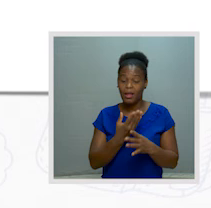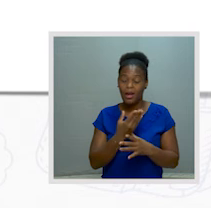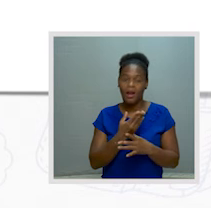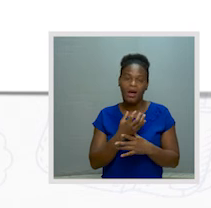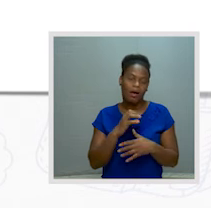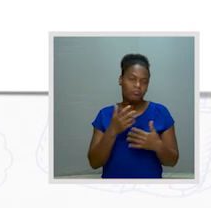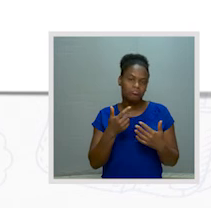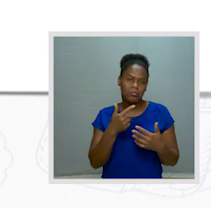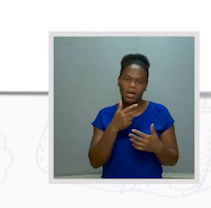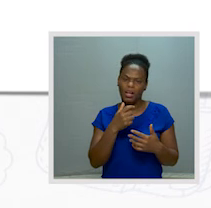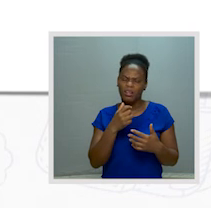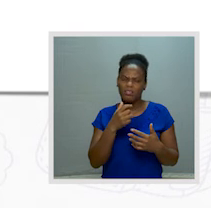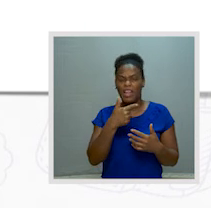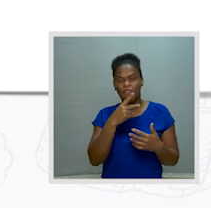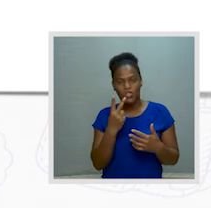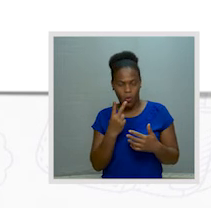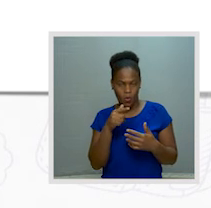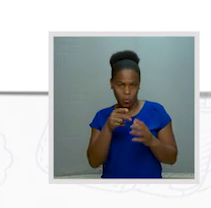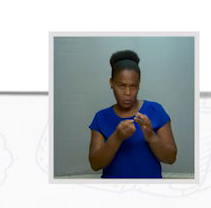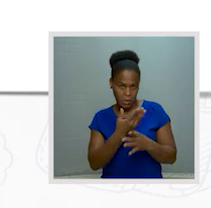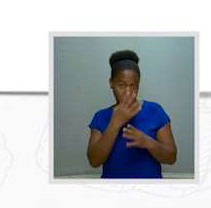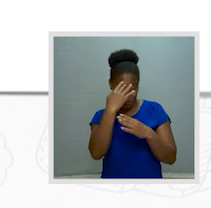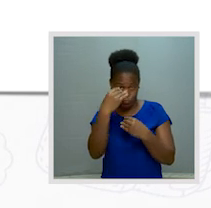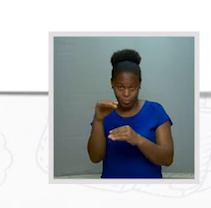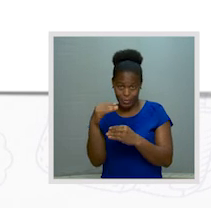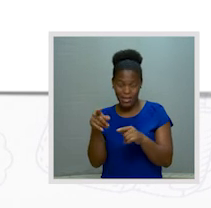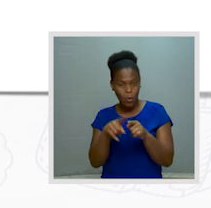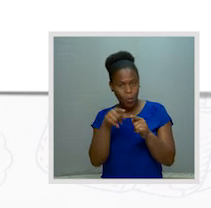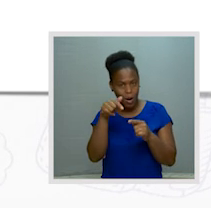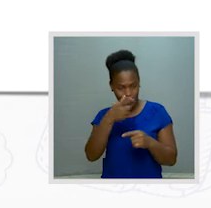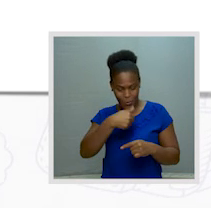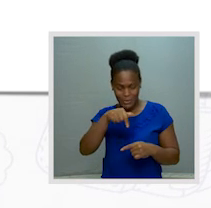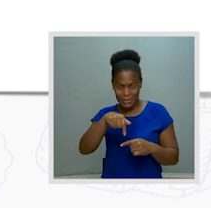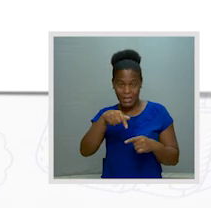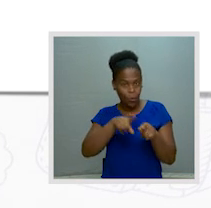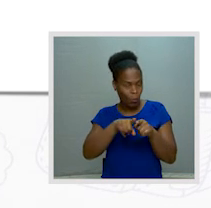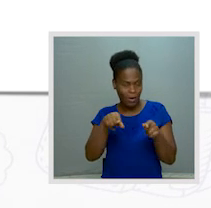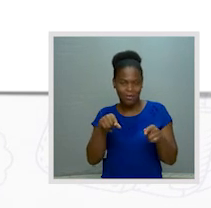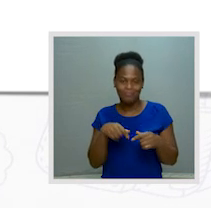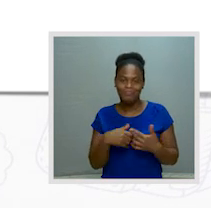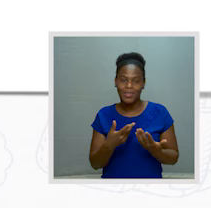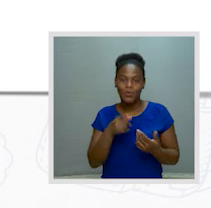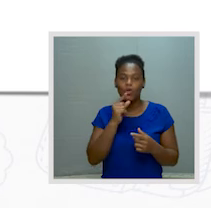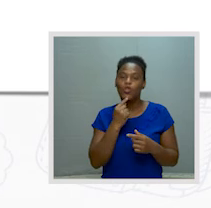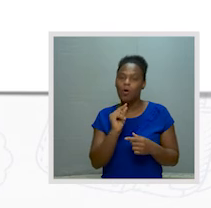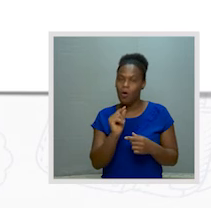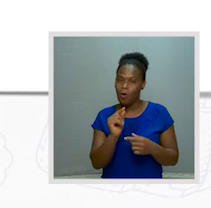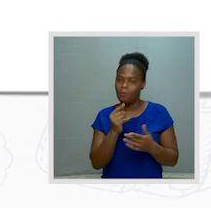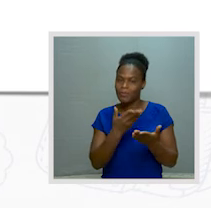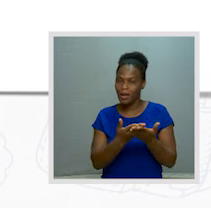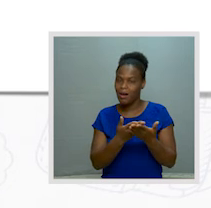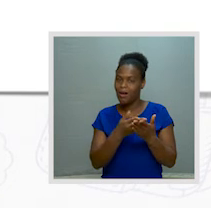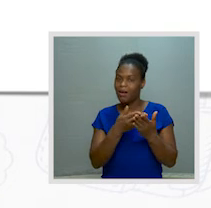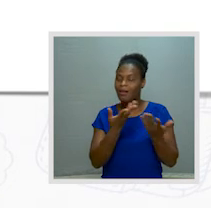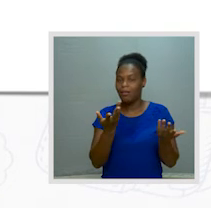de créer une chaîne éducative à la télévision, comme ce qu'on a ici. D'accord? Vous lui trouvez un nom, donc